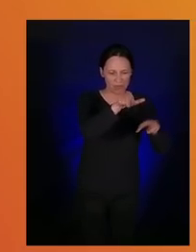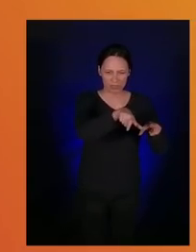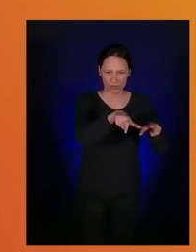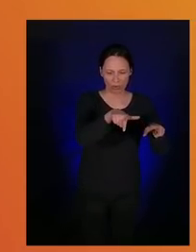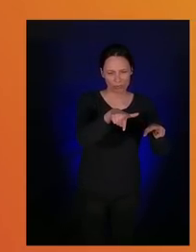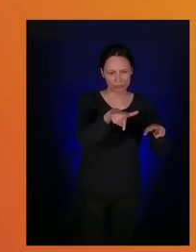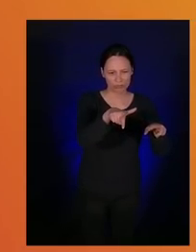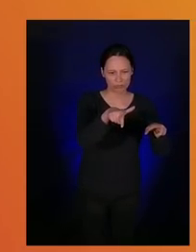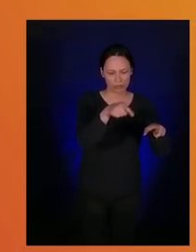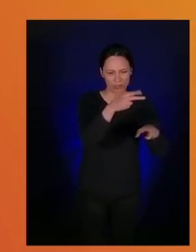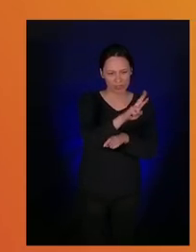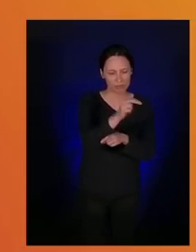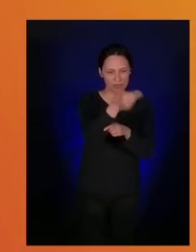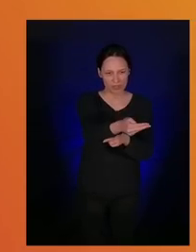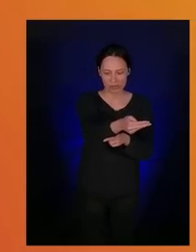voté pour le